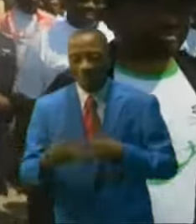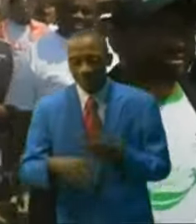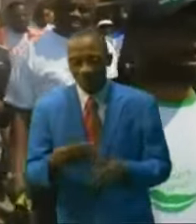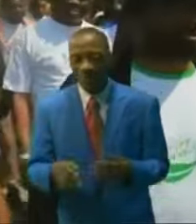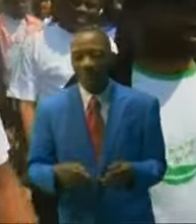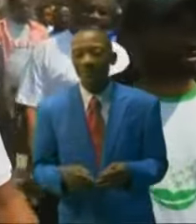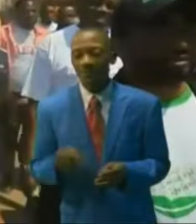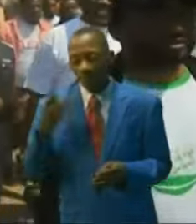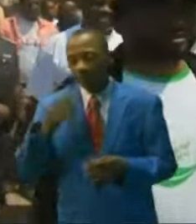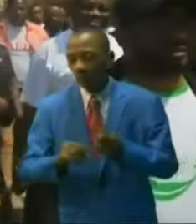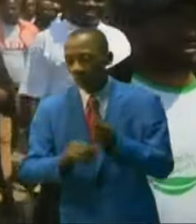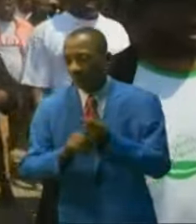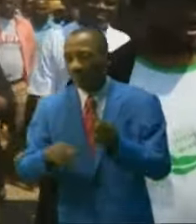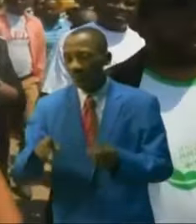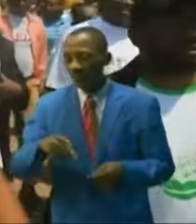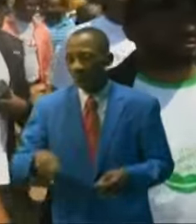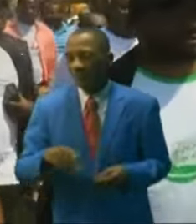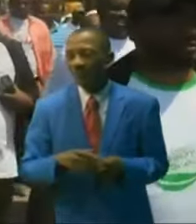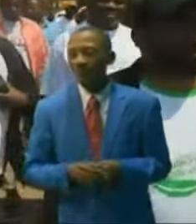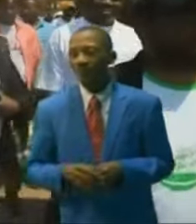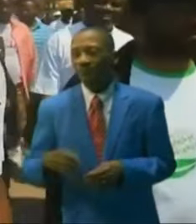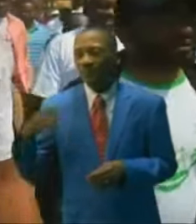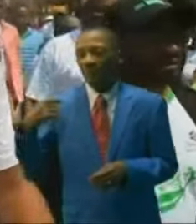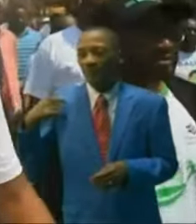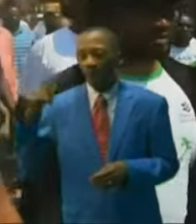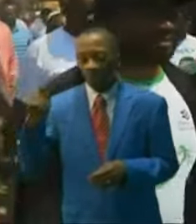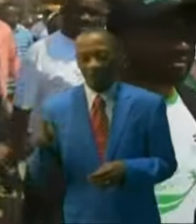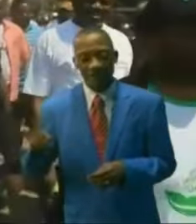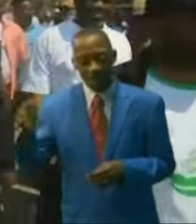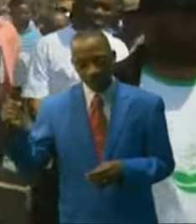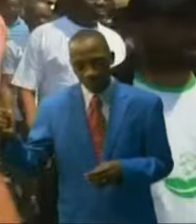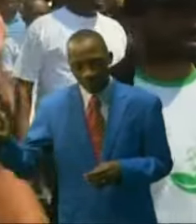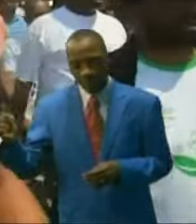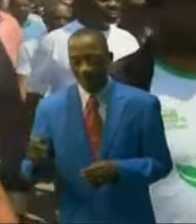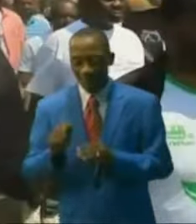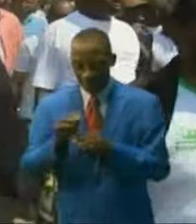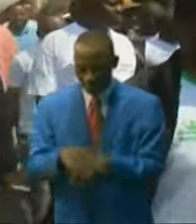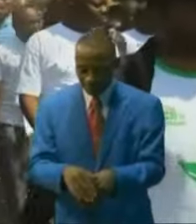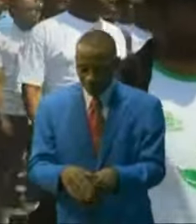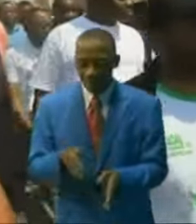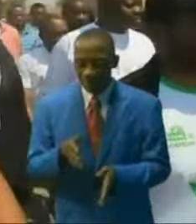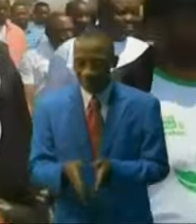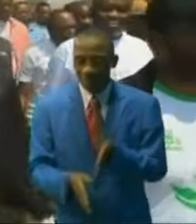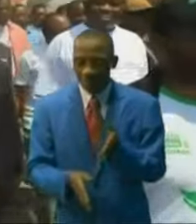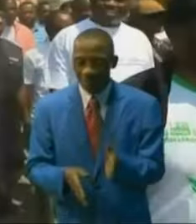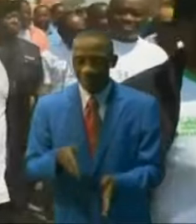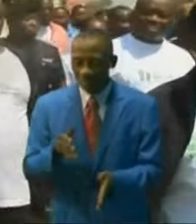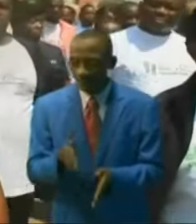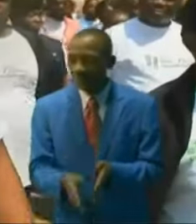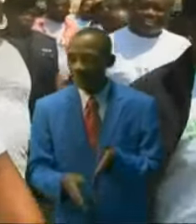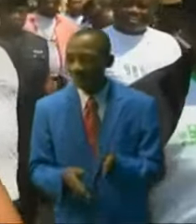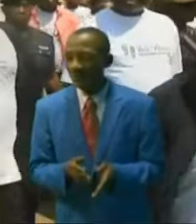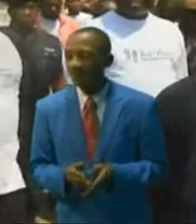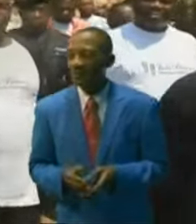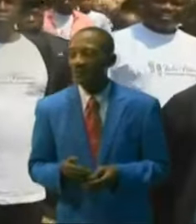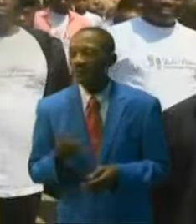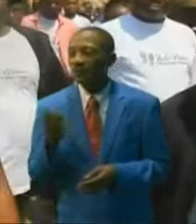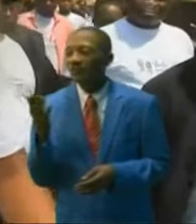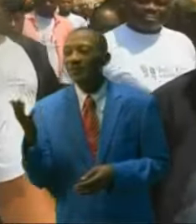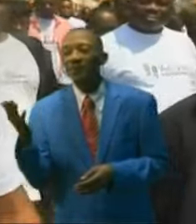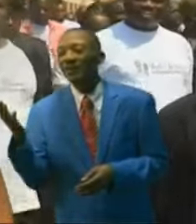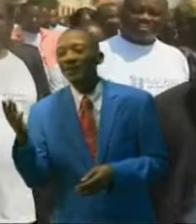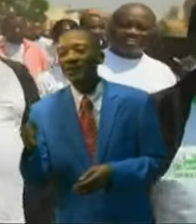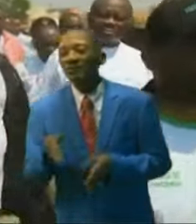m'a confié à ces marathons. C'était une expression pour eux de saluer le travail que nous avons abattu sous l'égide